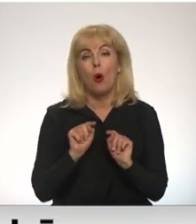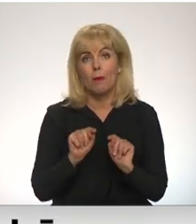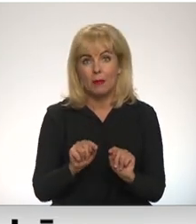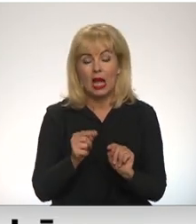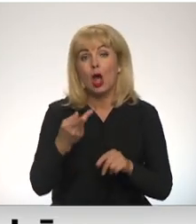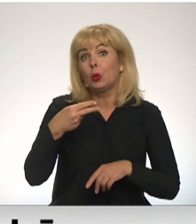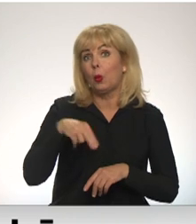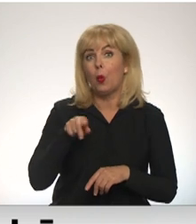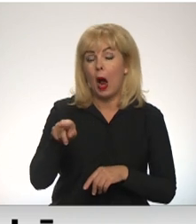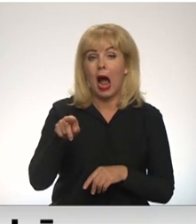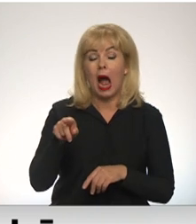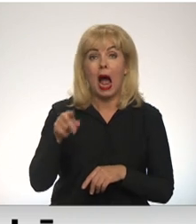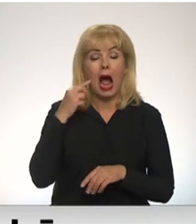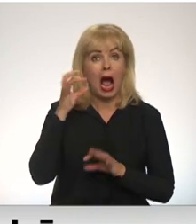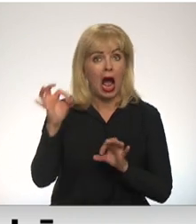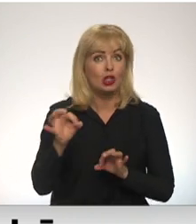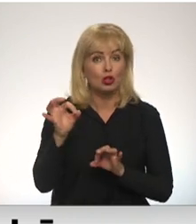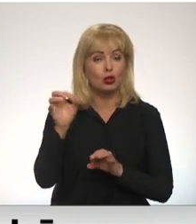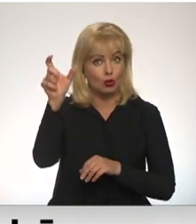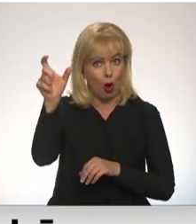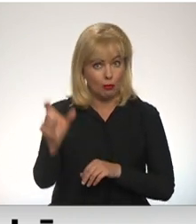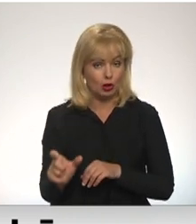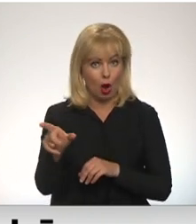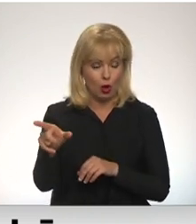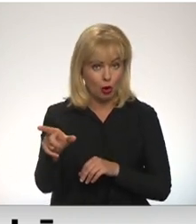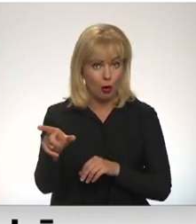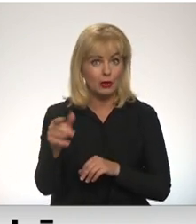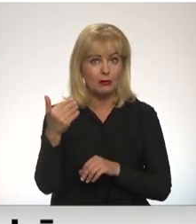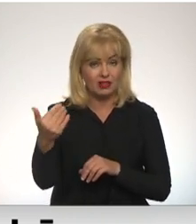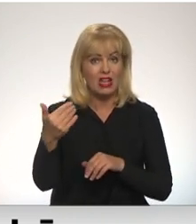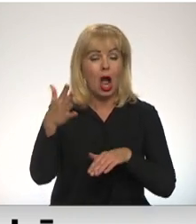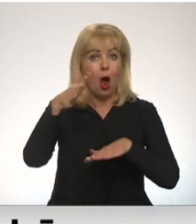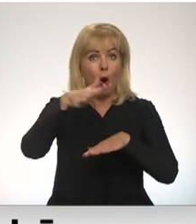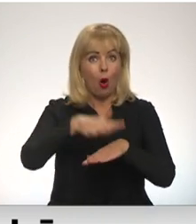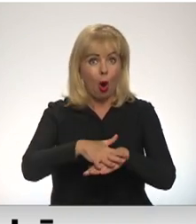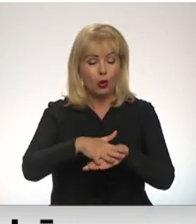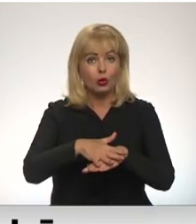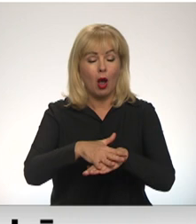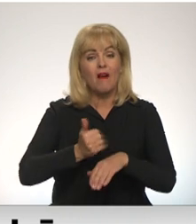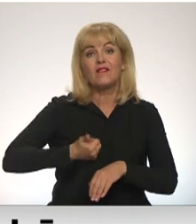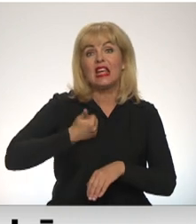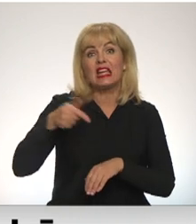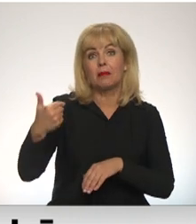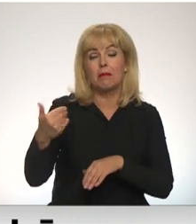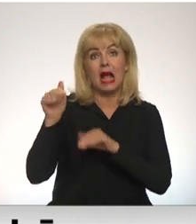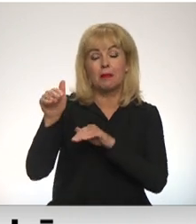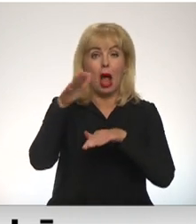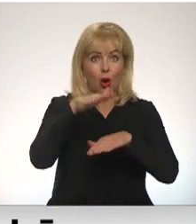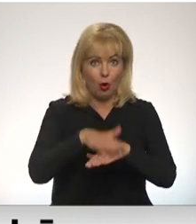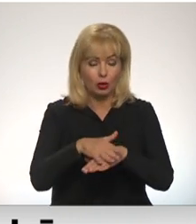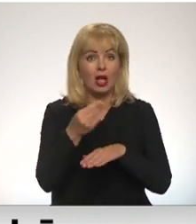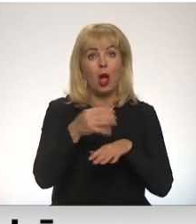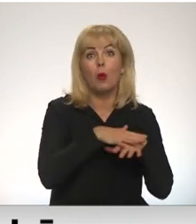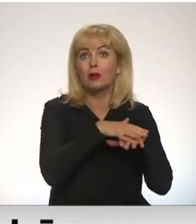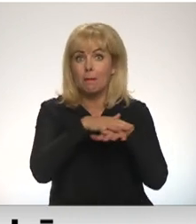no aizdomas turētas personas kontrolētiem kontiem, uzņēmumu kontiem, un tad naudas pārskaitījumi